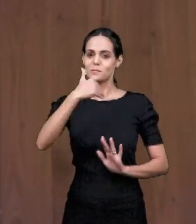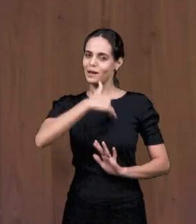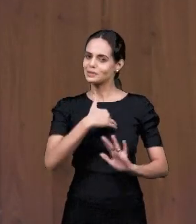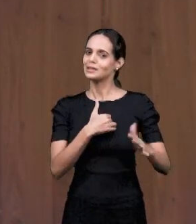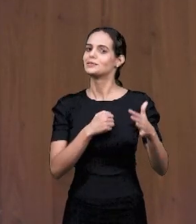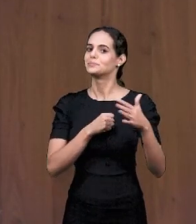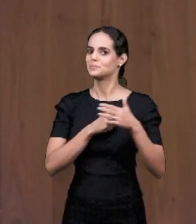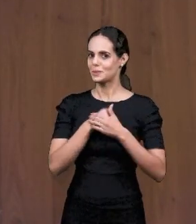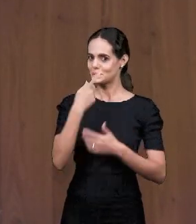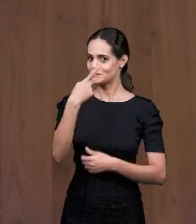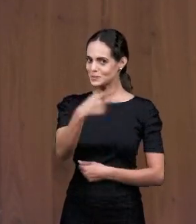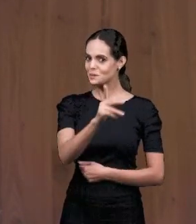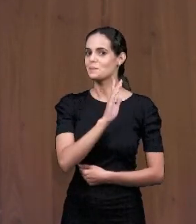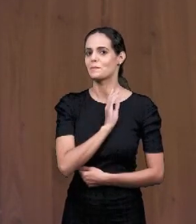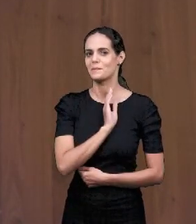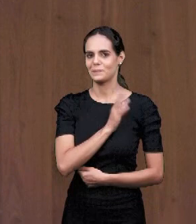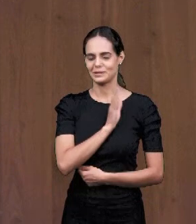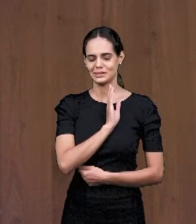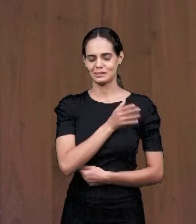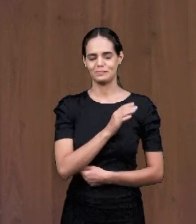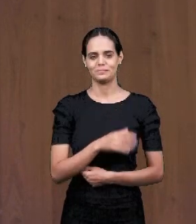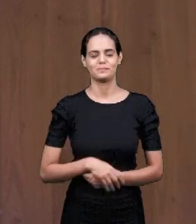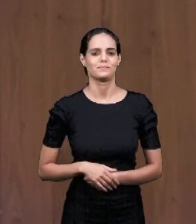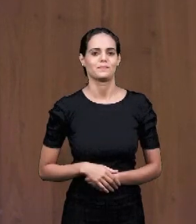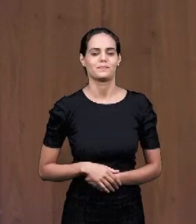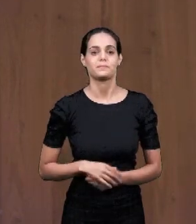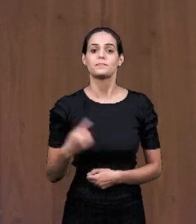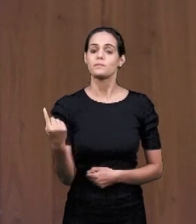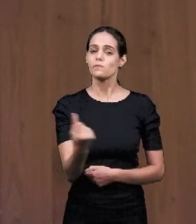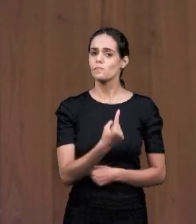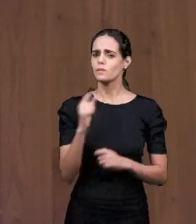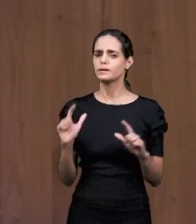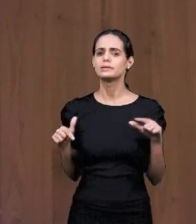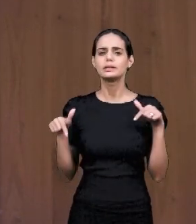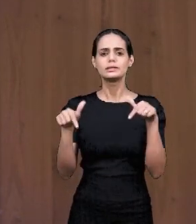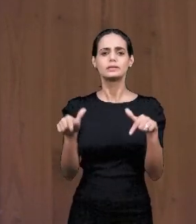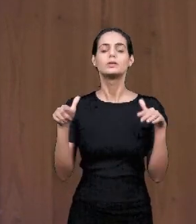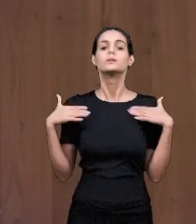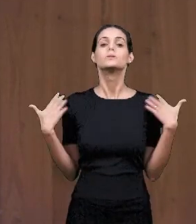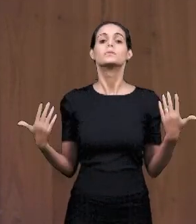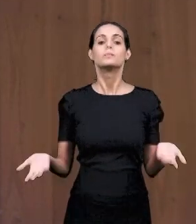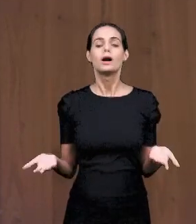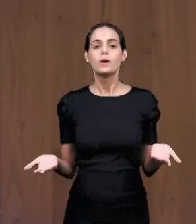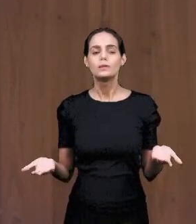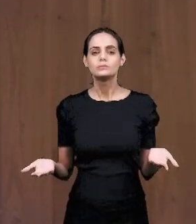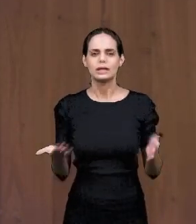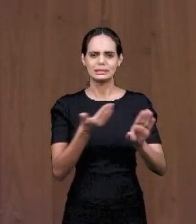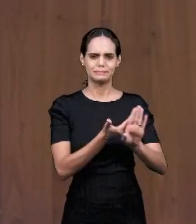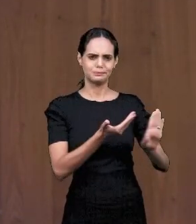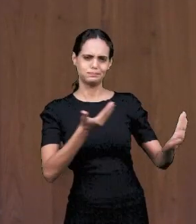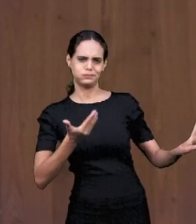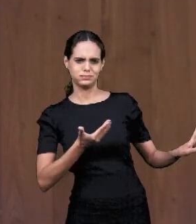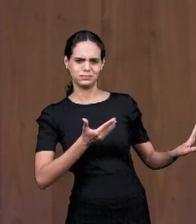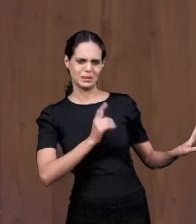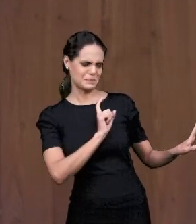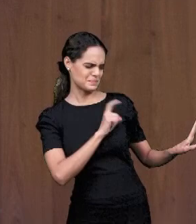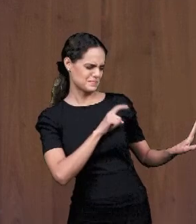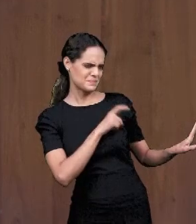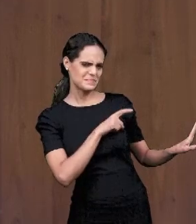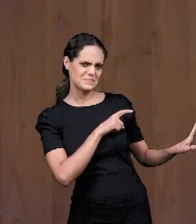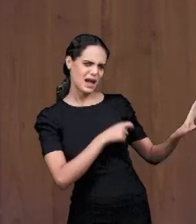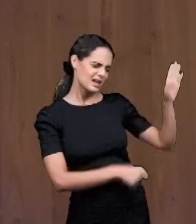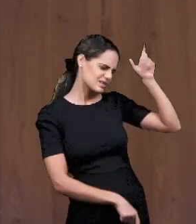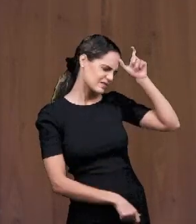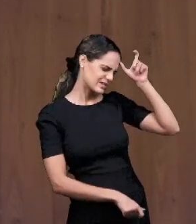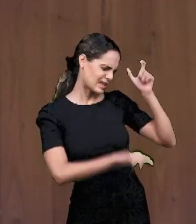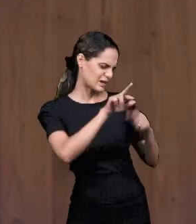du Seigneur est préservée. Et qu'est-ce que nous allons faire donc? Nous allons nous éloigner de tout ce qui est mauvais, tout ce qui